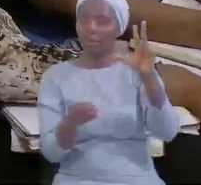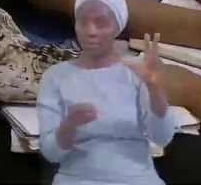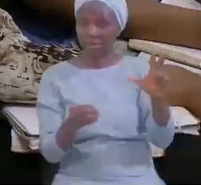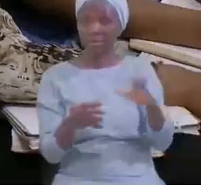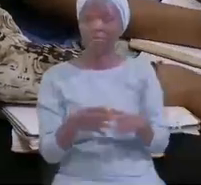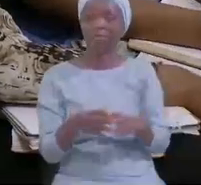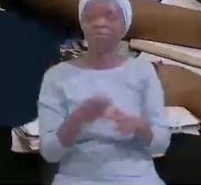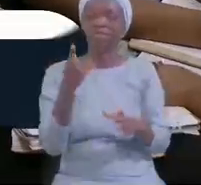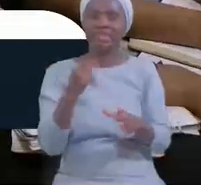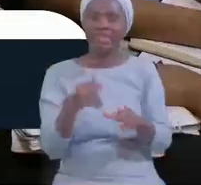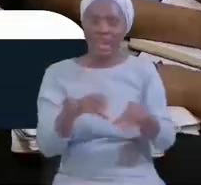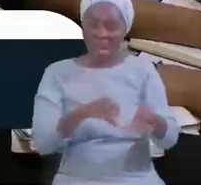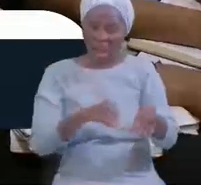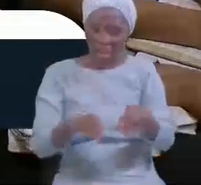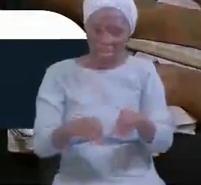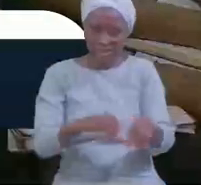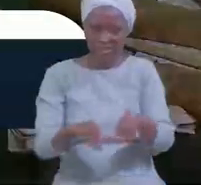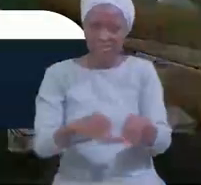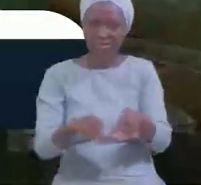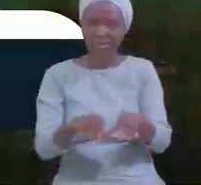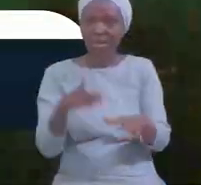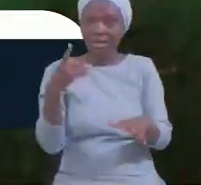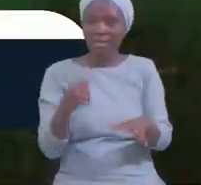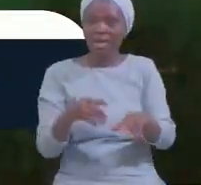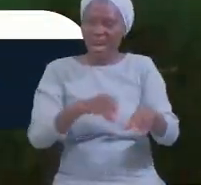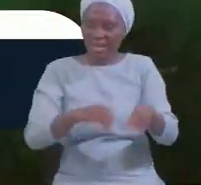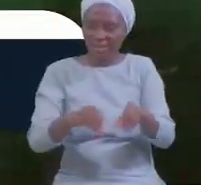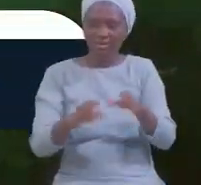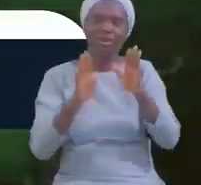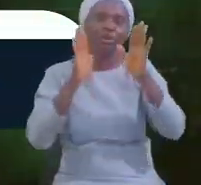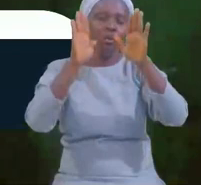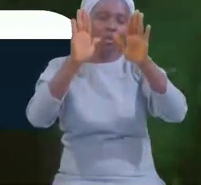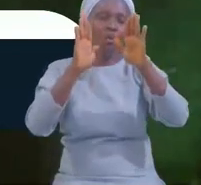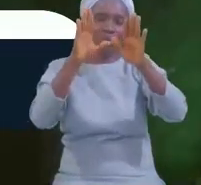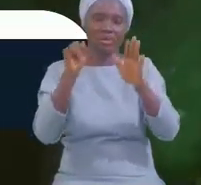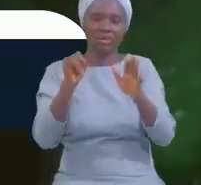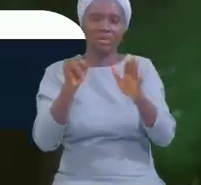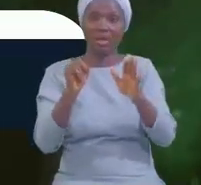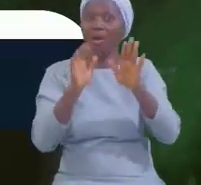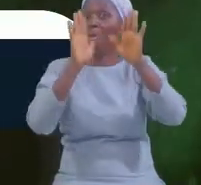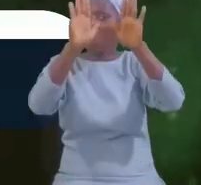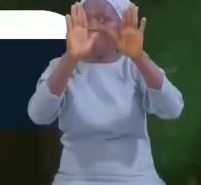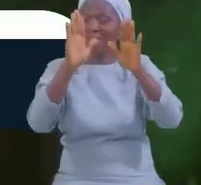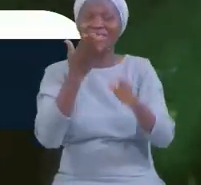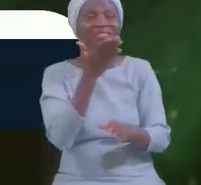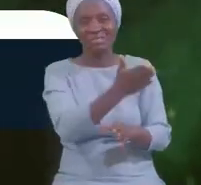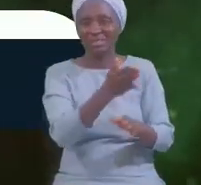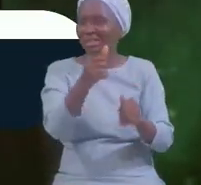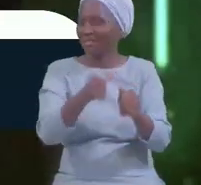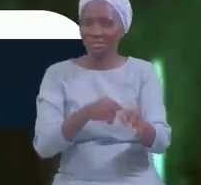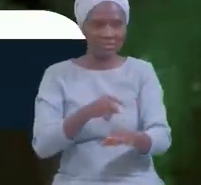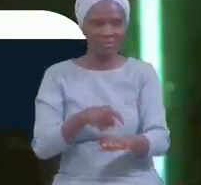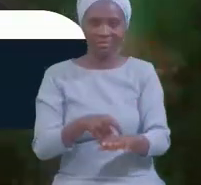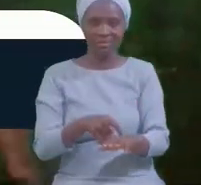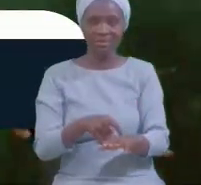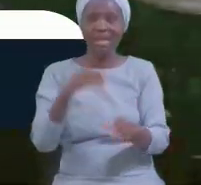prodiges activés. Les miracles activés. Les prodiges sont là à tout moment. En présence